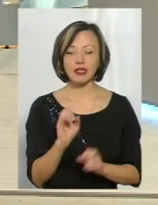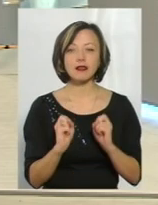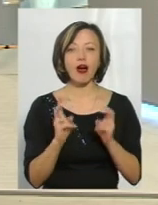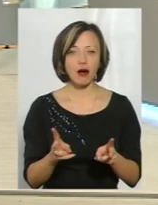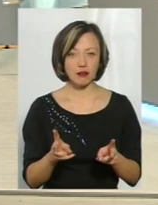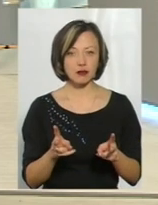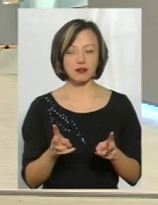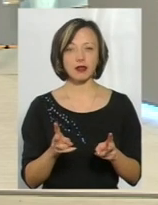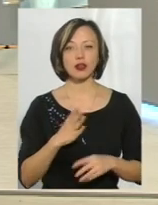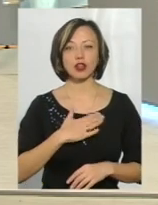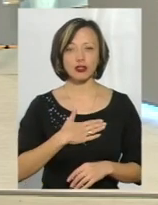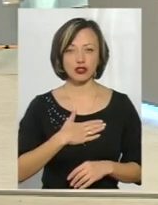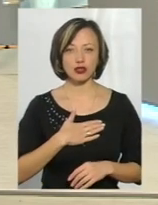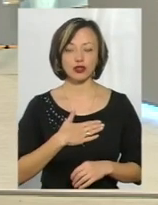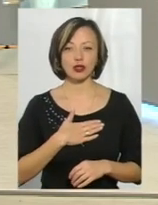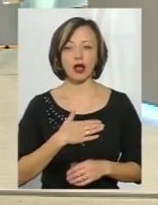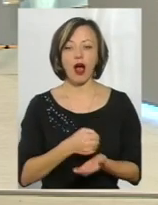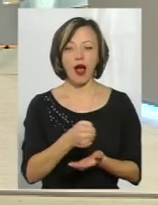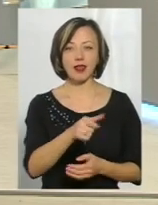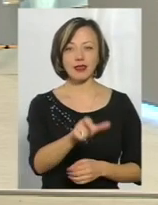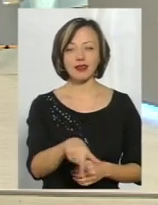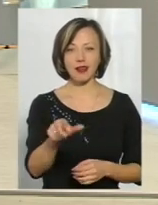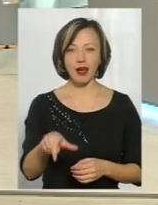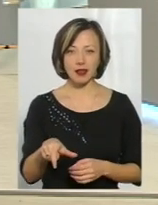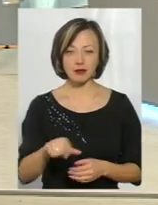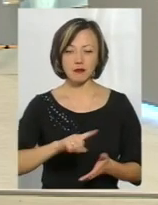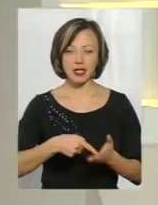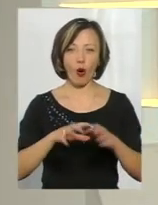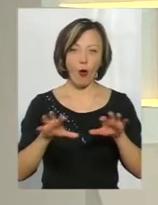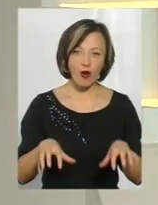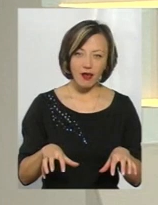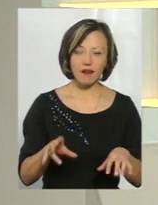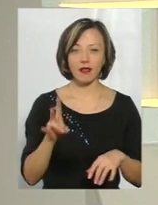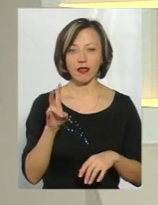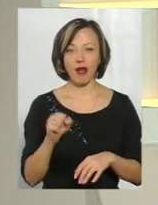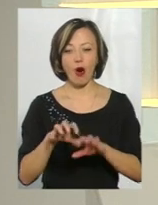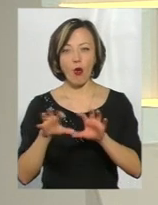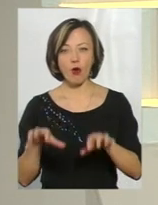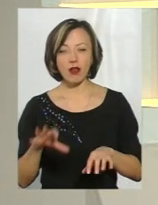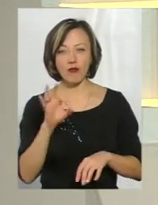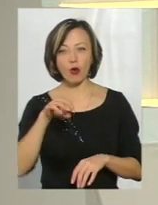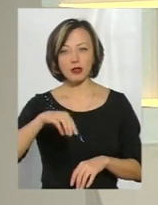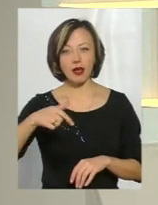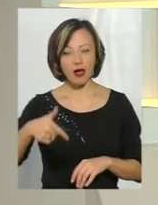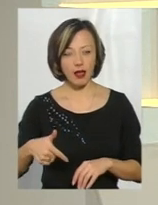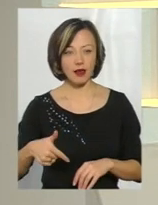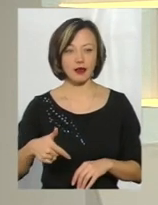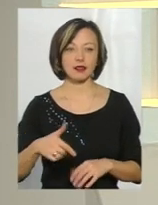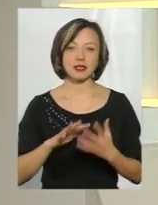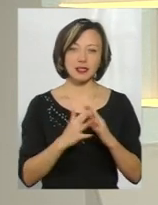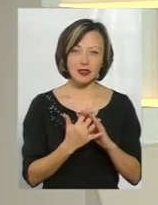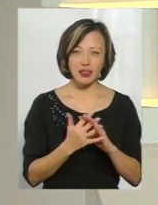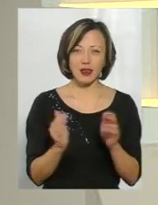як наші кандидати на посади міських голів, на посади голів об'єднаних тергромад